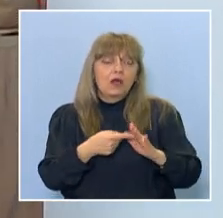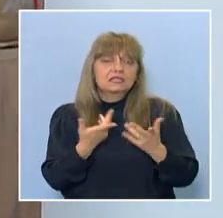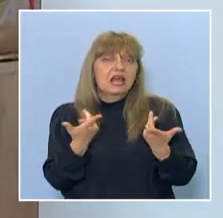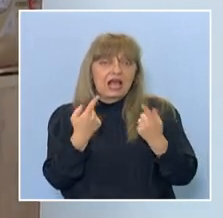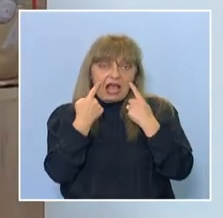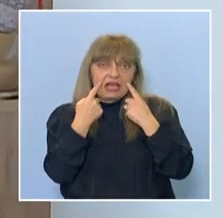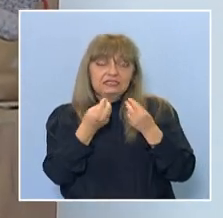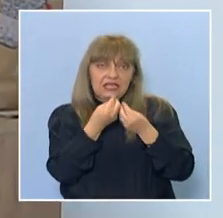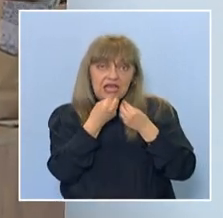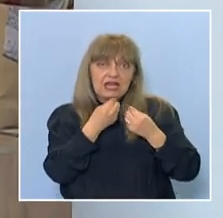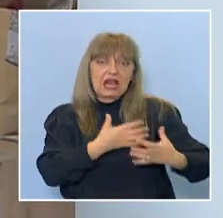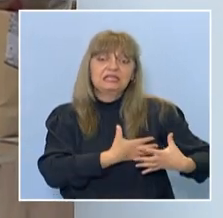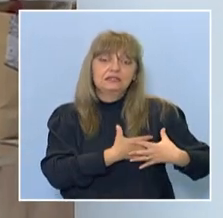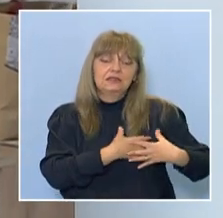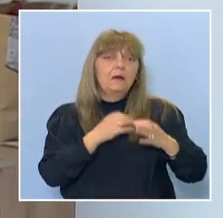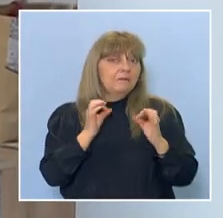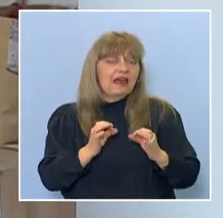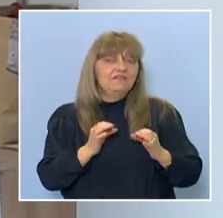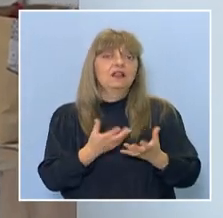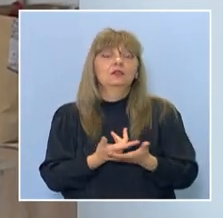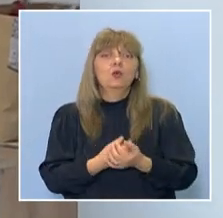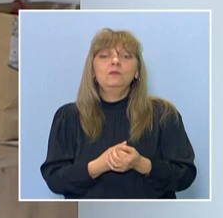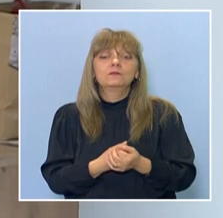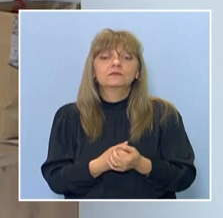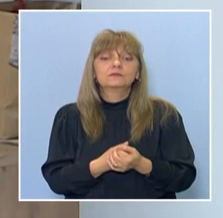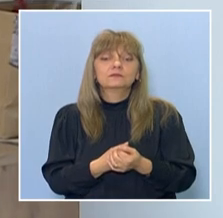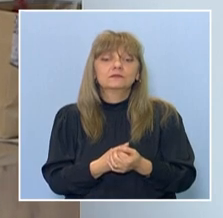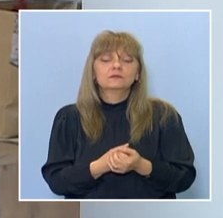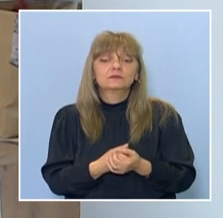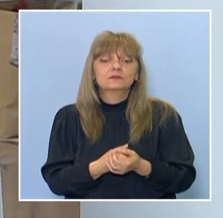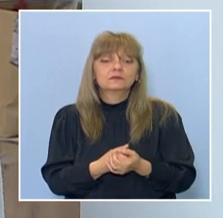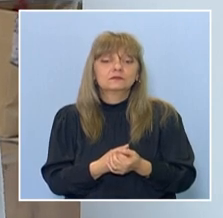как да ги слагам правилно на гърда.